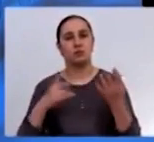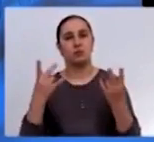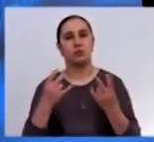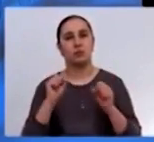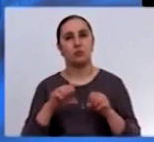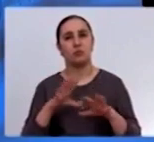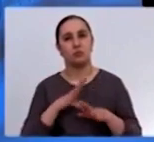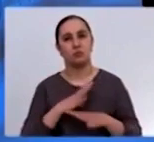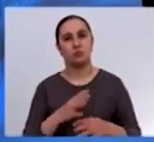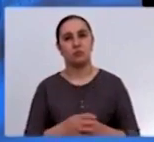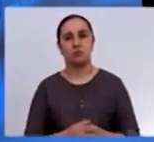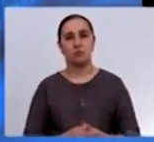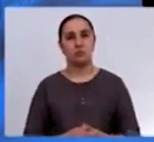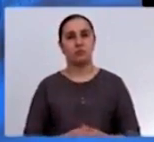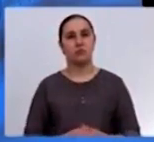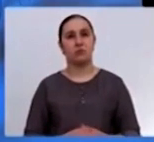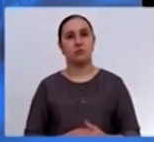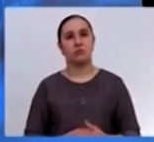bo'lishi mumkin.